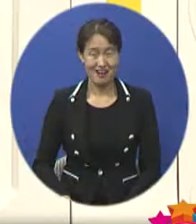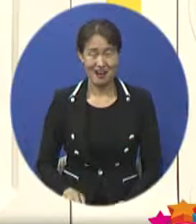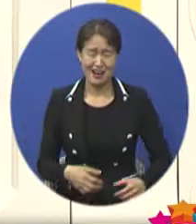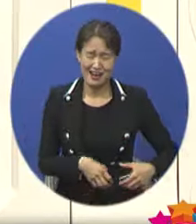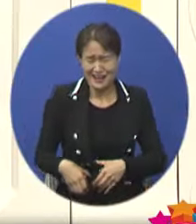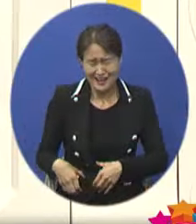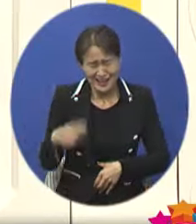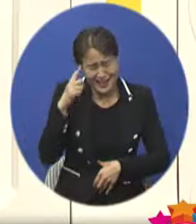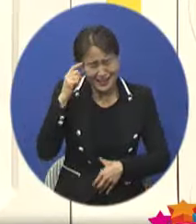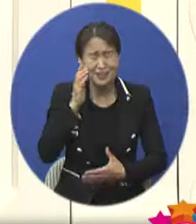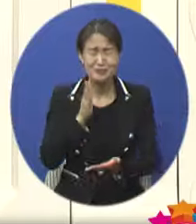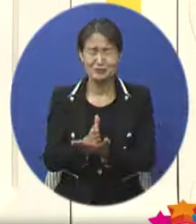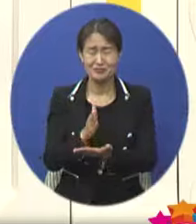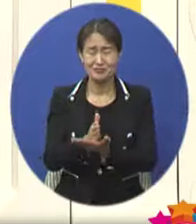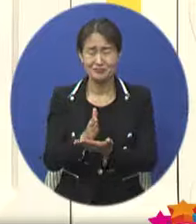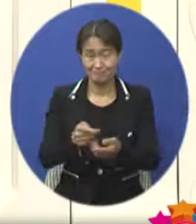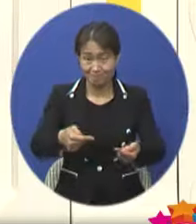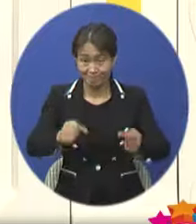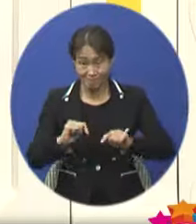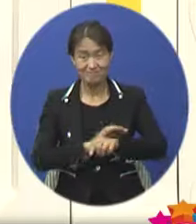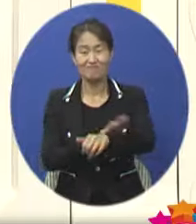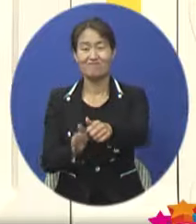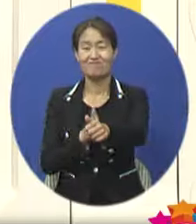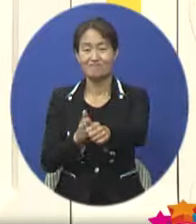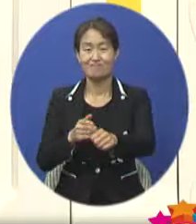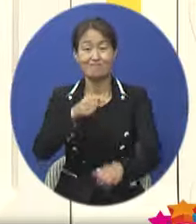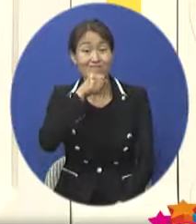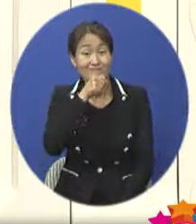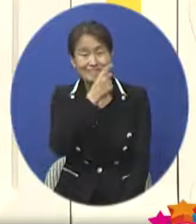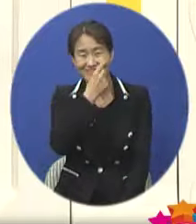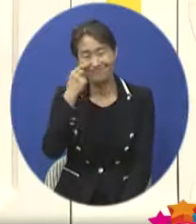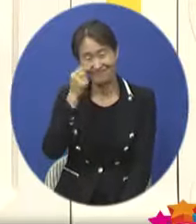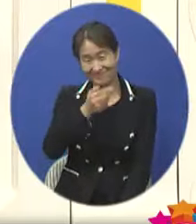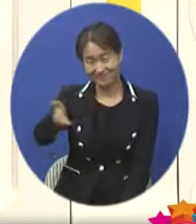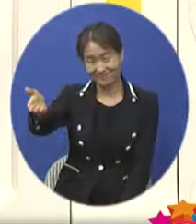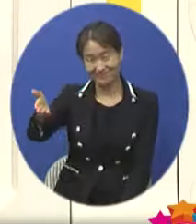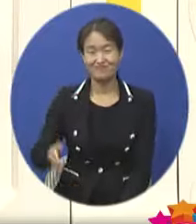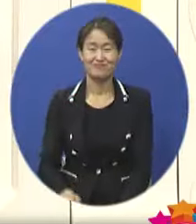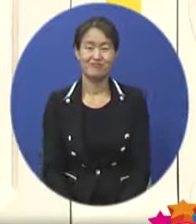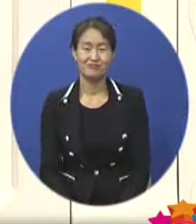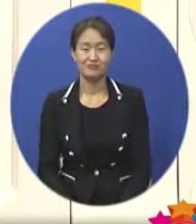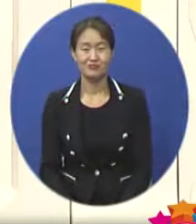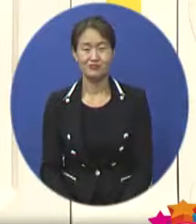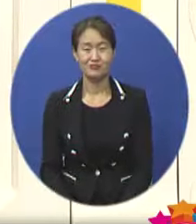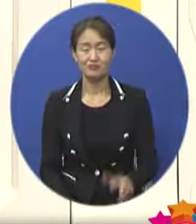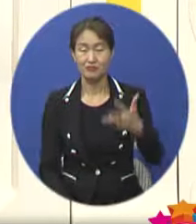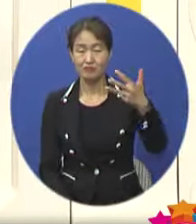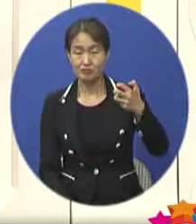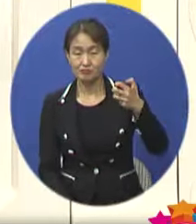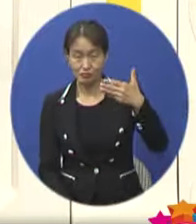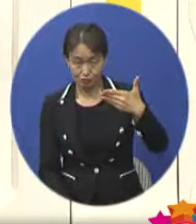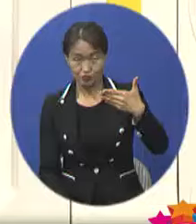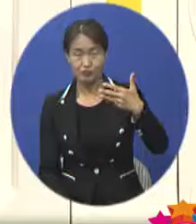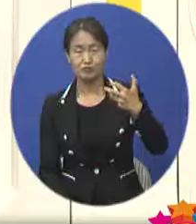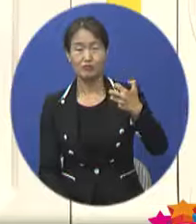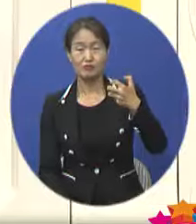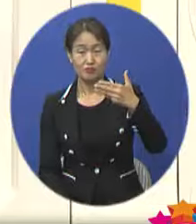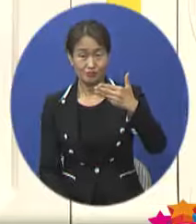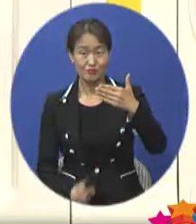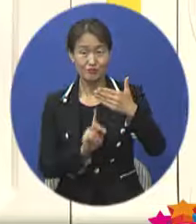마시고 망설이지 마시고 참여해주세요. 네. 네. 자, 점수 볼게요. 점수 보여 주세요. 8점, 9점, 8점,